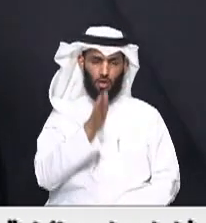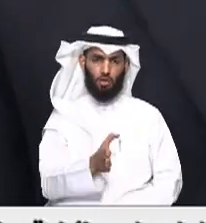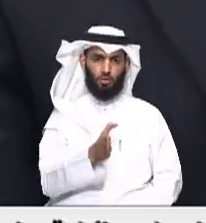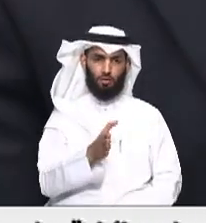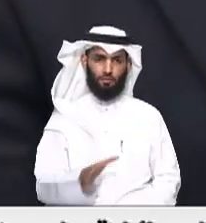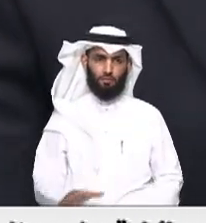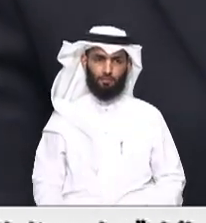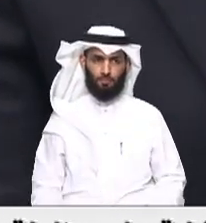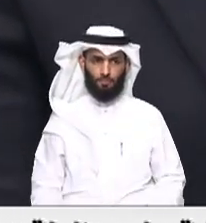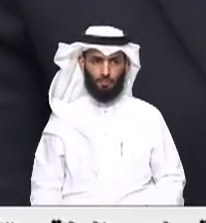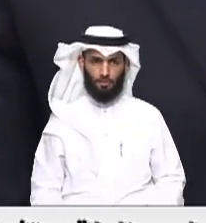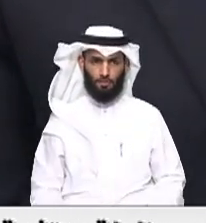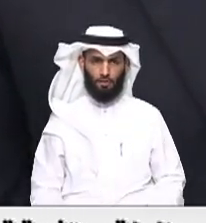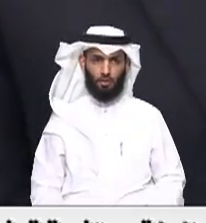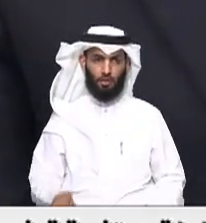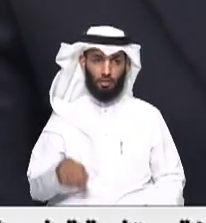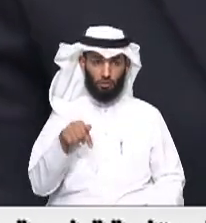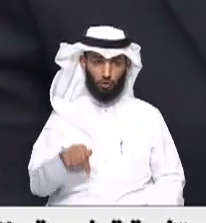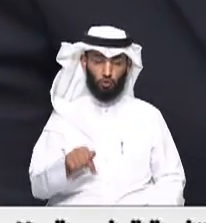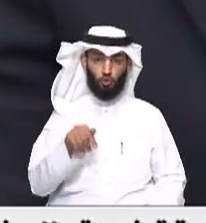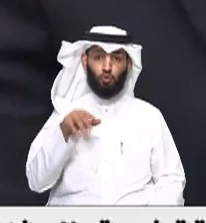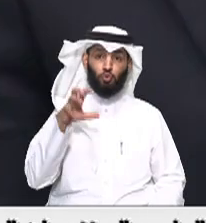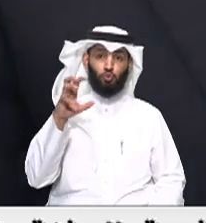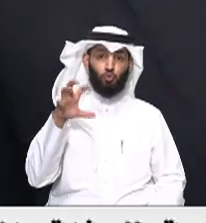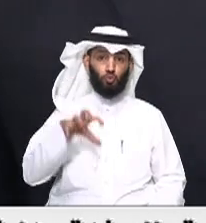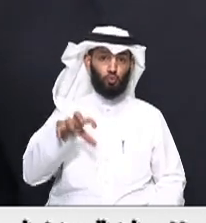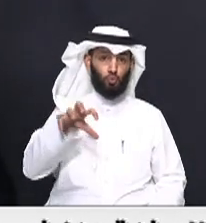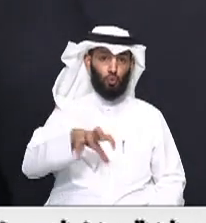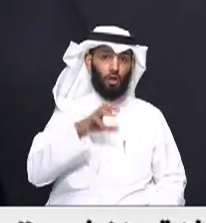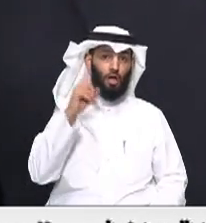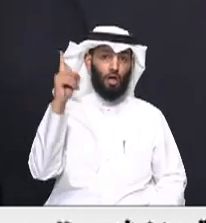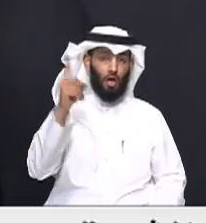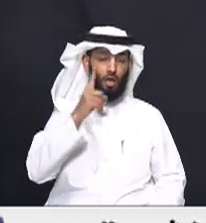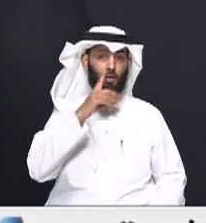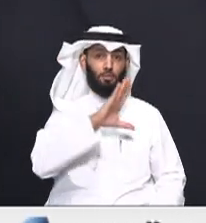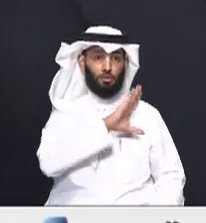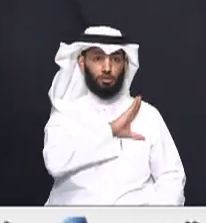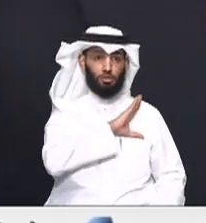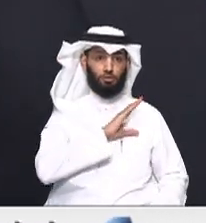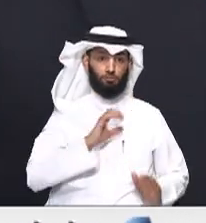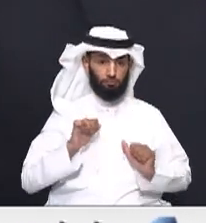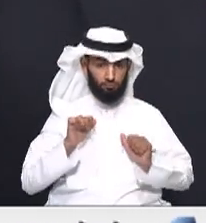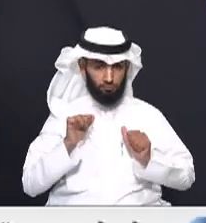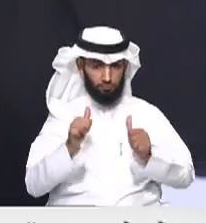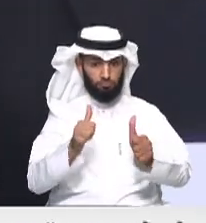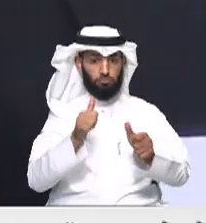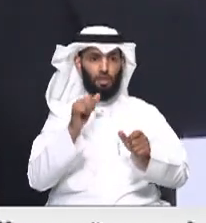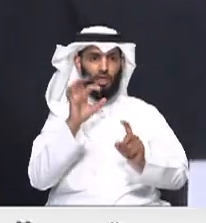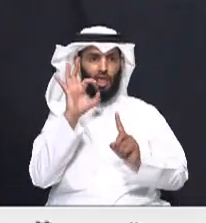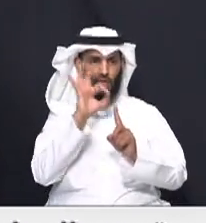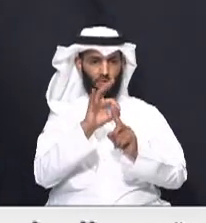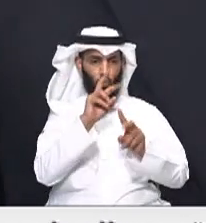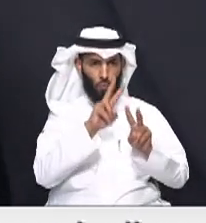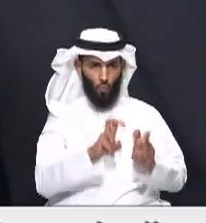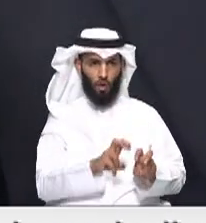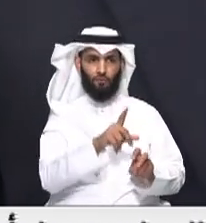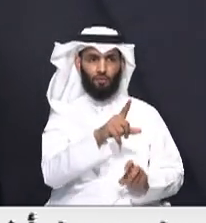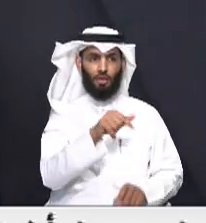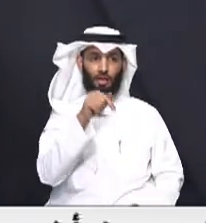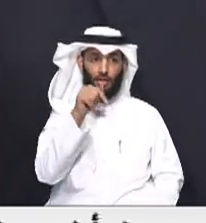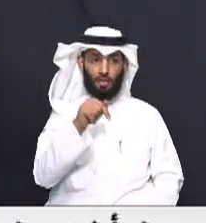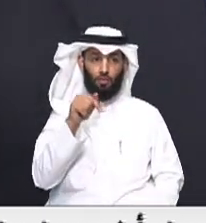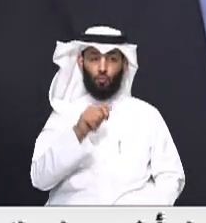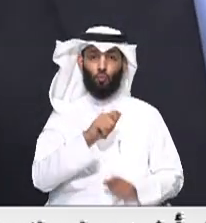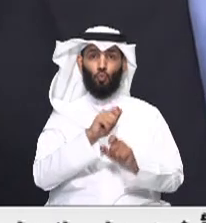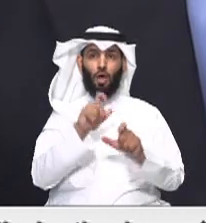والذي يحرك القوى الدولية أو تتحرك القوى العسكرية باسم الأمم المتحدة هو من أخطر هذه